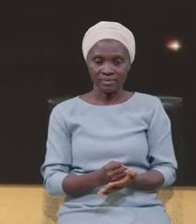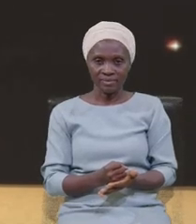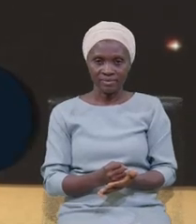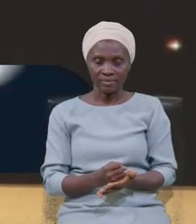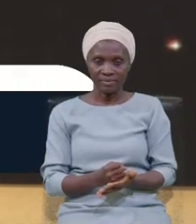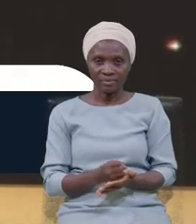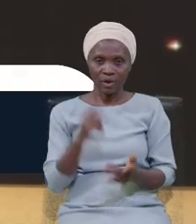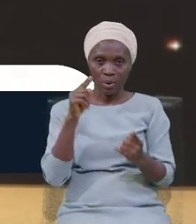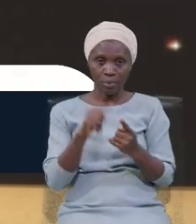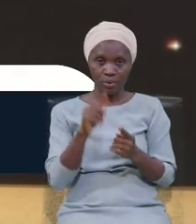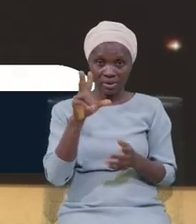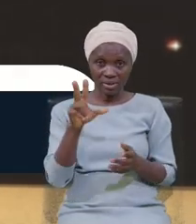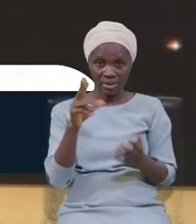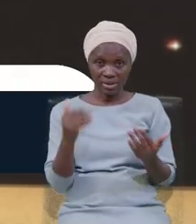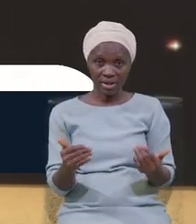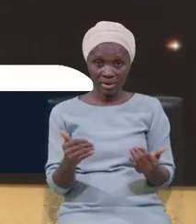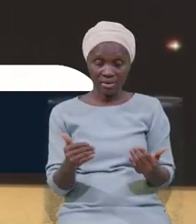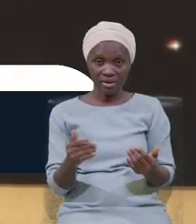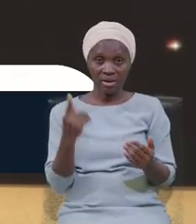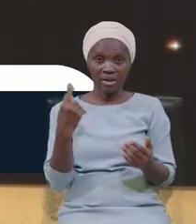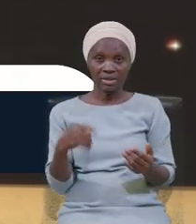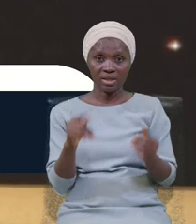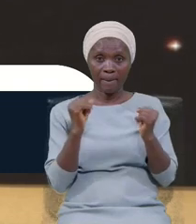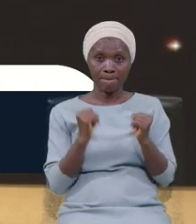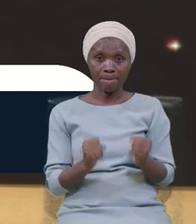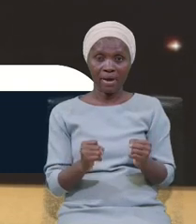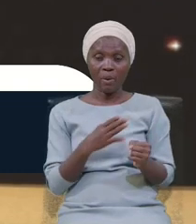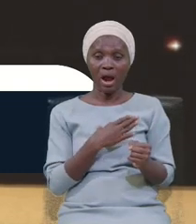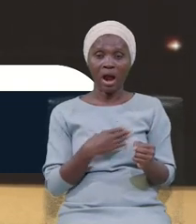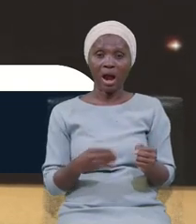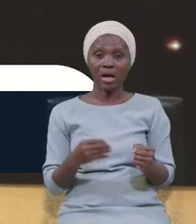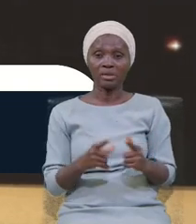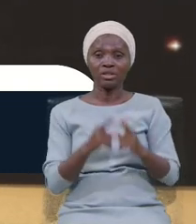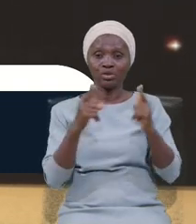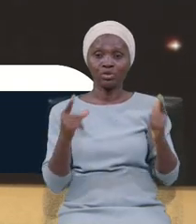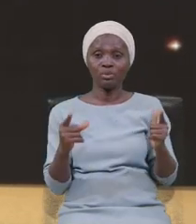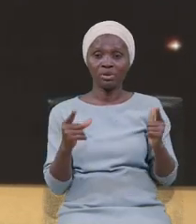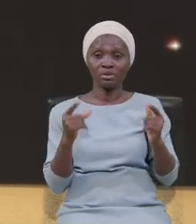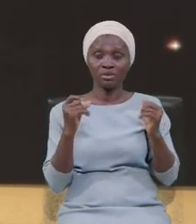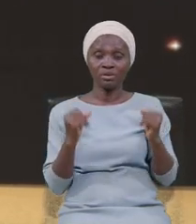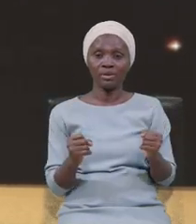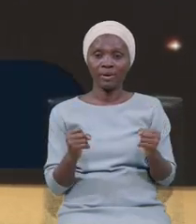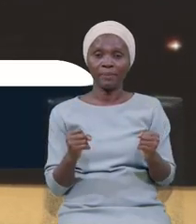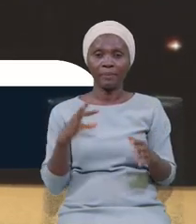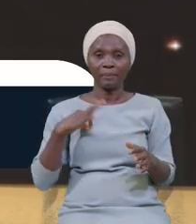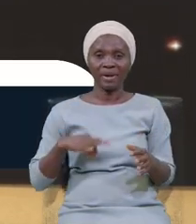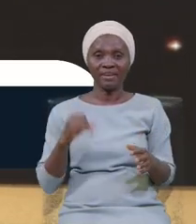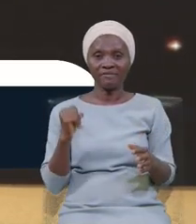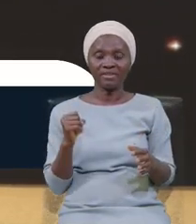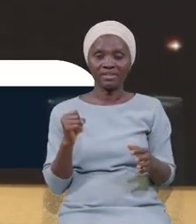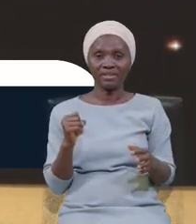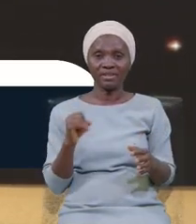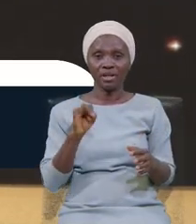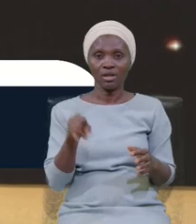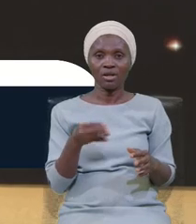puissance et les bienfaits surnaturels. Nous allons à Joël, chapitre 2, Joël